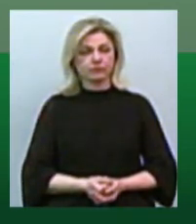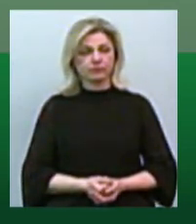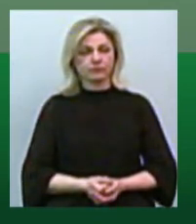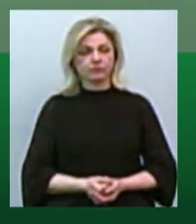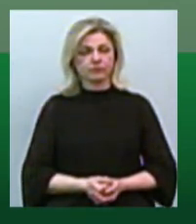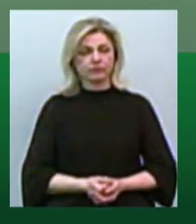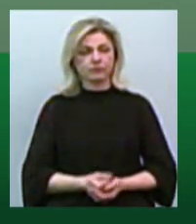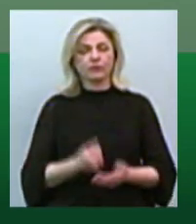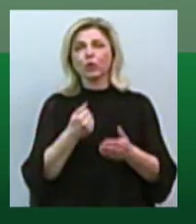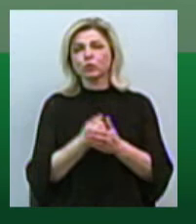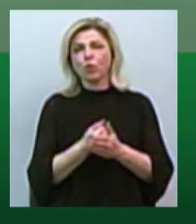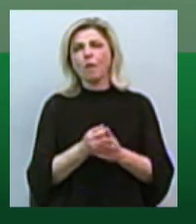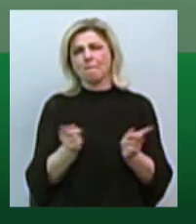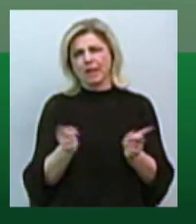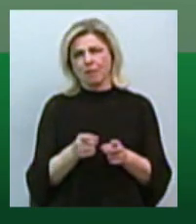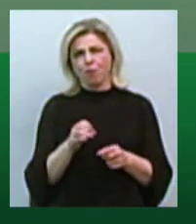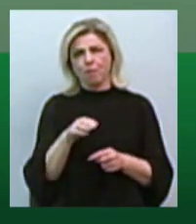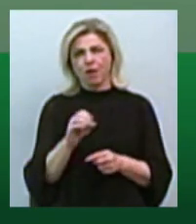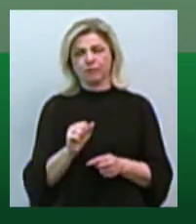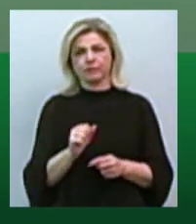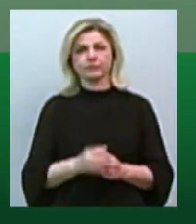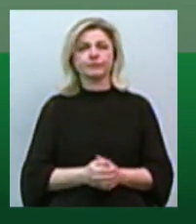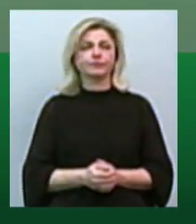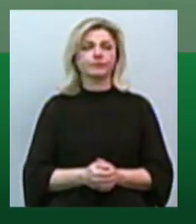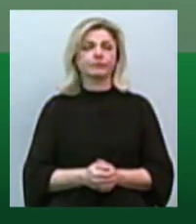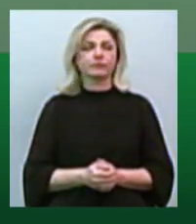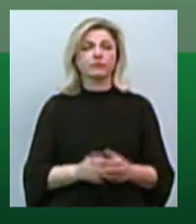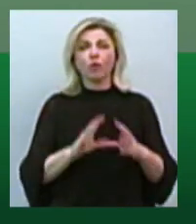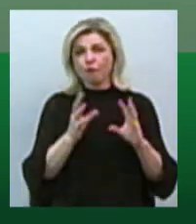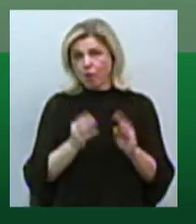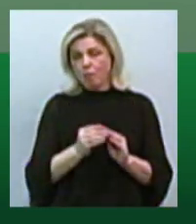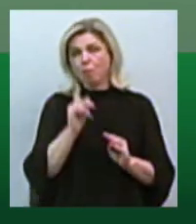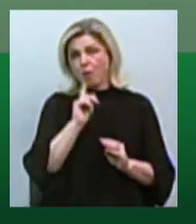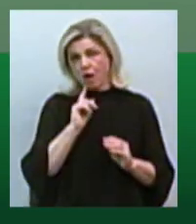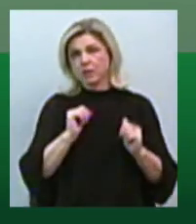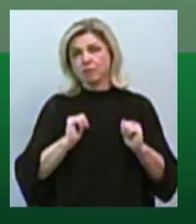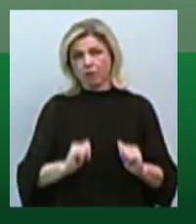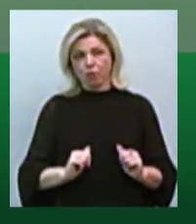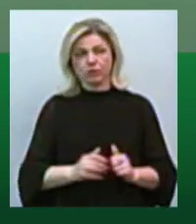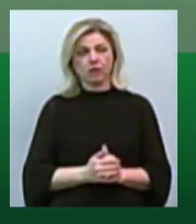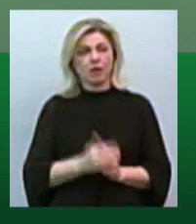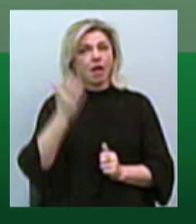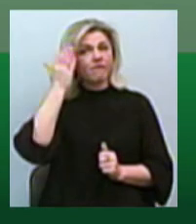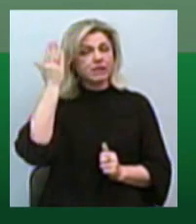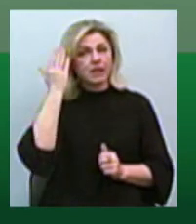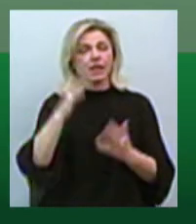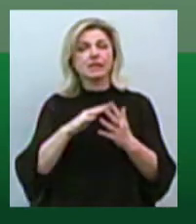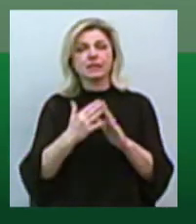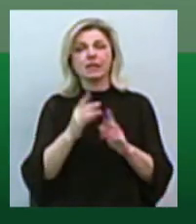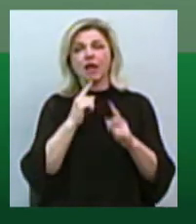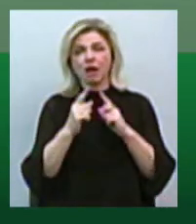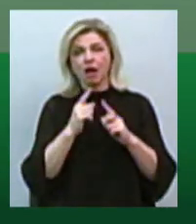необхідного мінімуму, скажімо так. Ну, так, в цілому поки спокійно. В Веселинівській селищній раді було прийнято